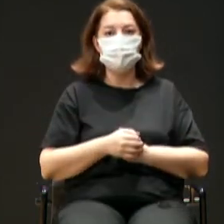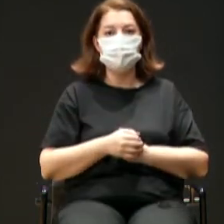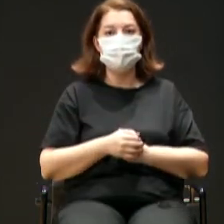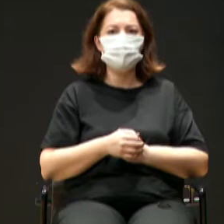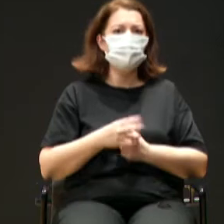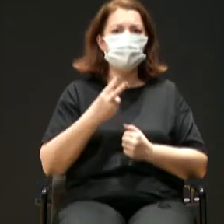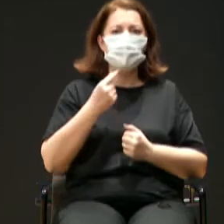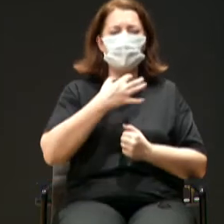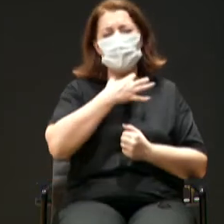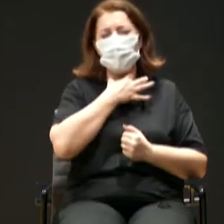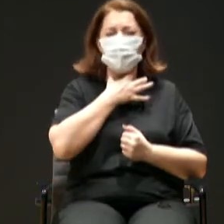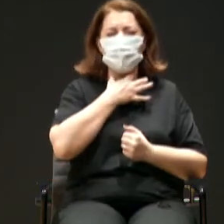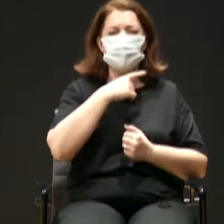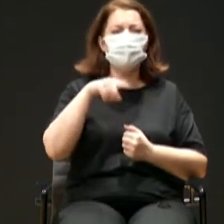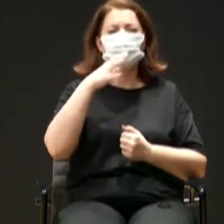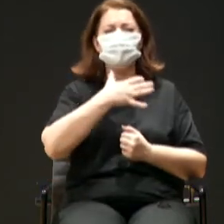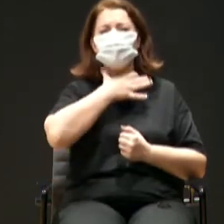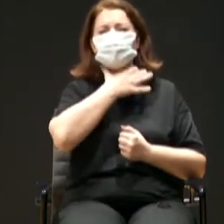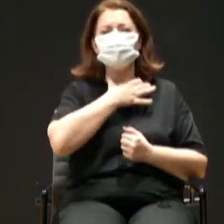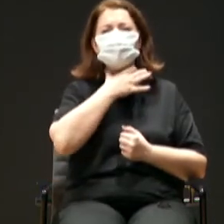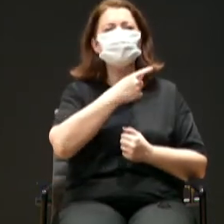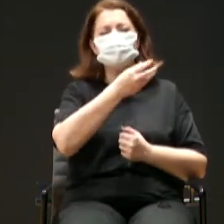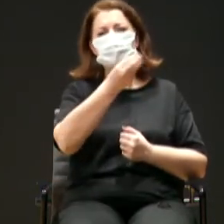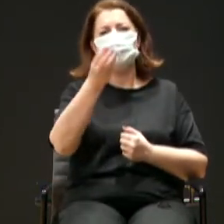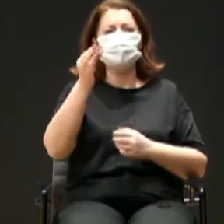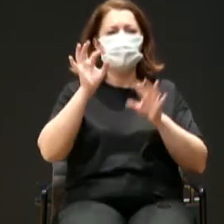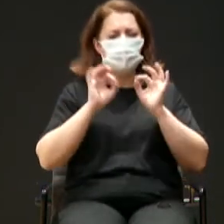Geçim sıkıntısı intiharları her gün önümüzde.